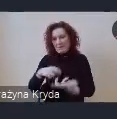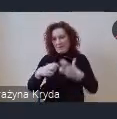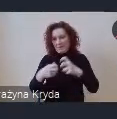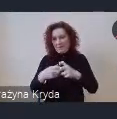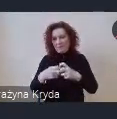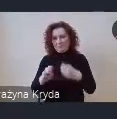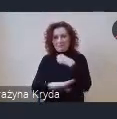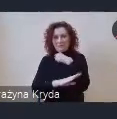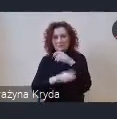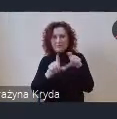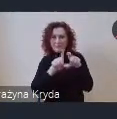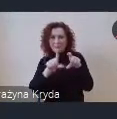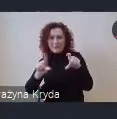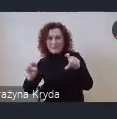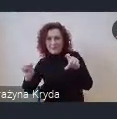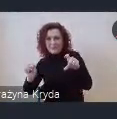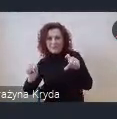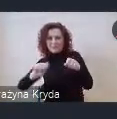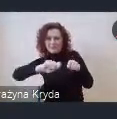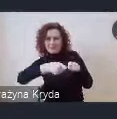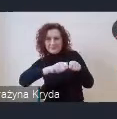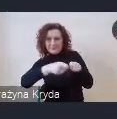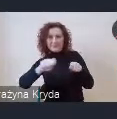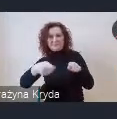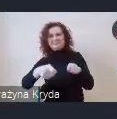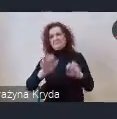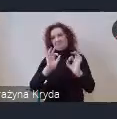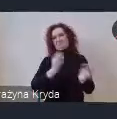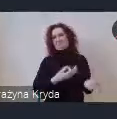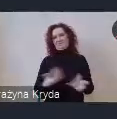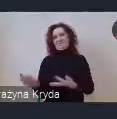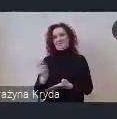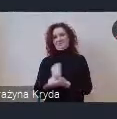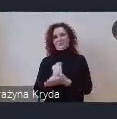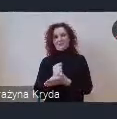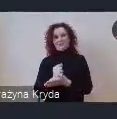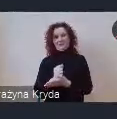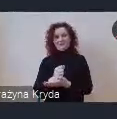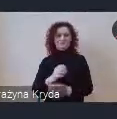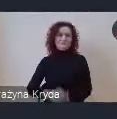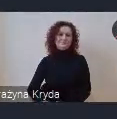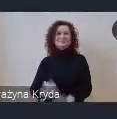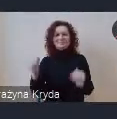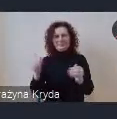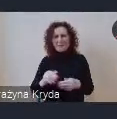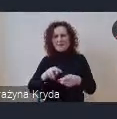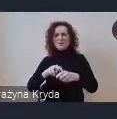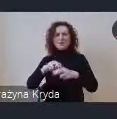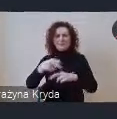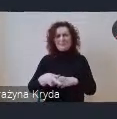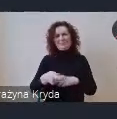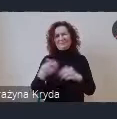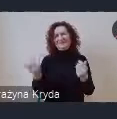zupełnie zmienia postać rzeczy bo to nie jest tak że nie można się tam potknąć zawsze się można potknąć czasami